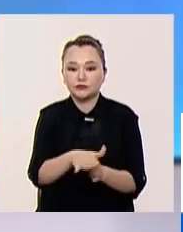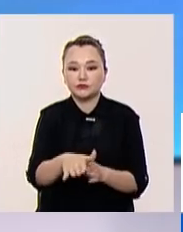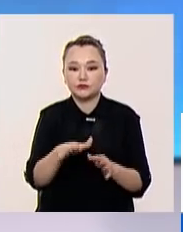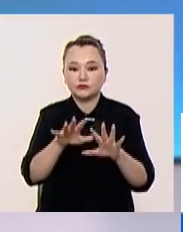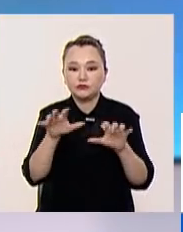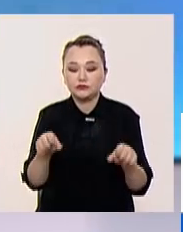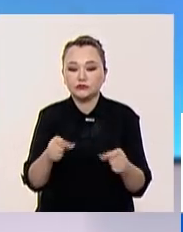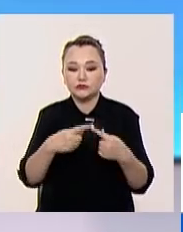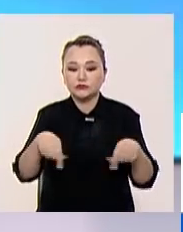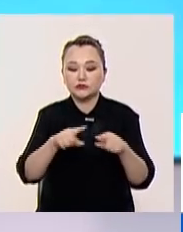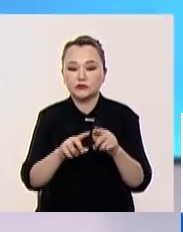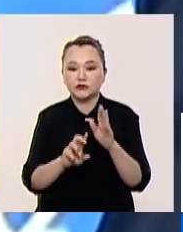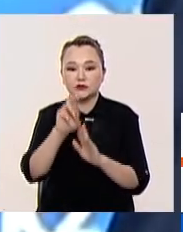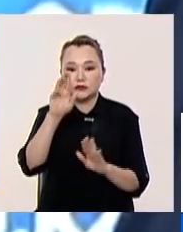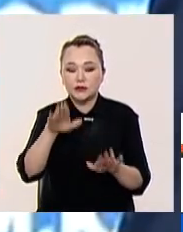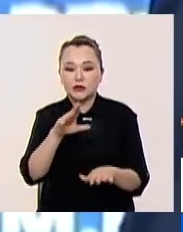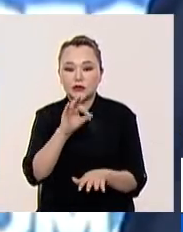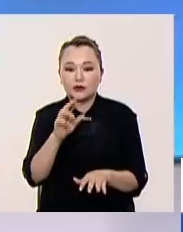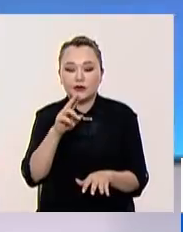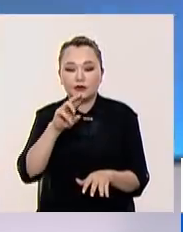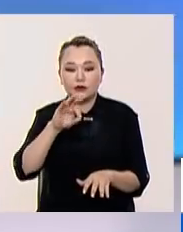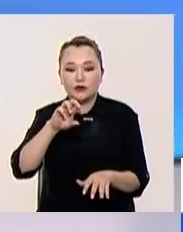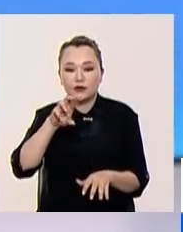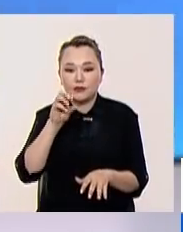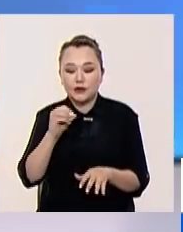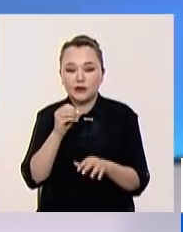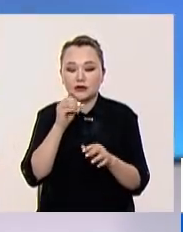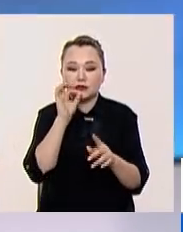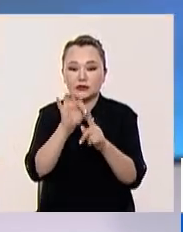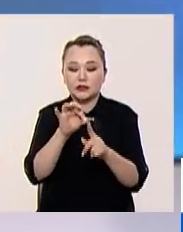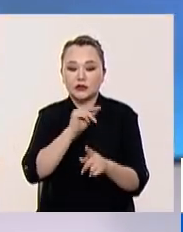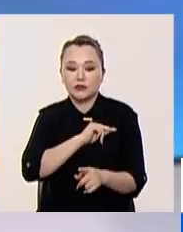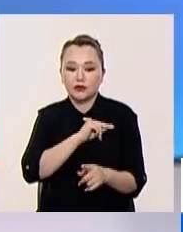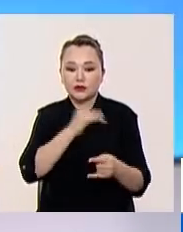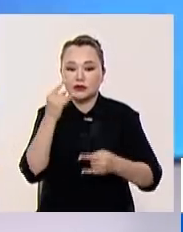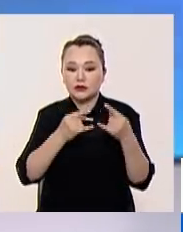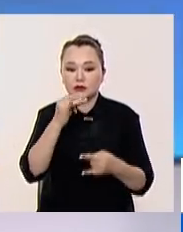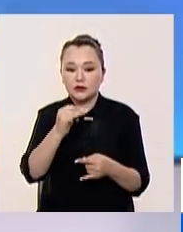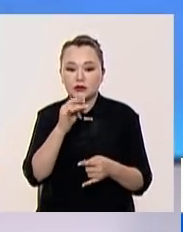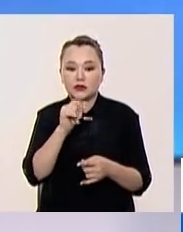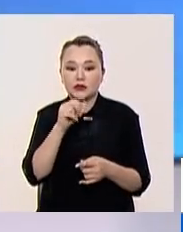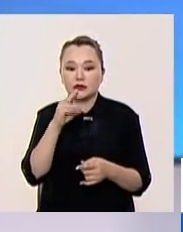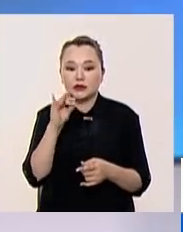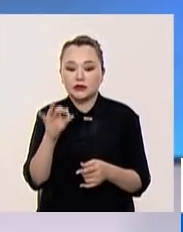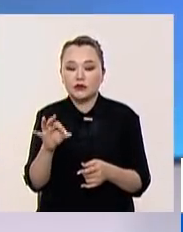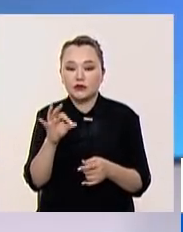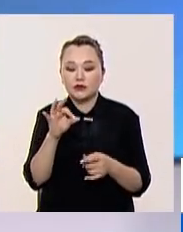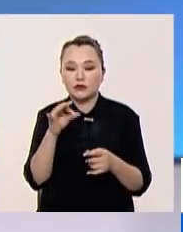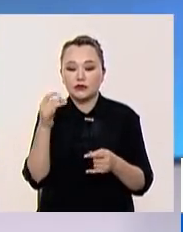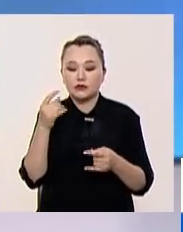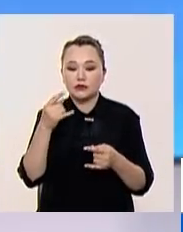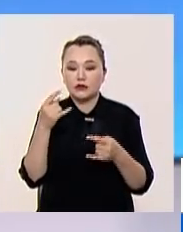захват здания телевышки Коктубе. Основная цель – контроль работы телевидения и радиоканалов. Для